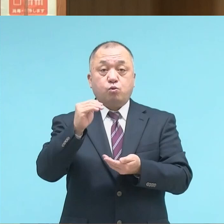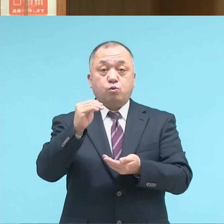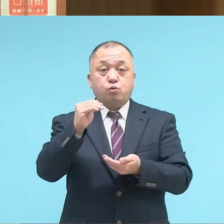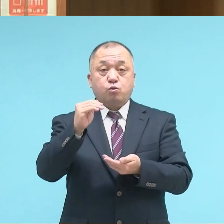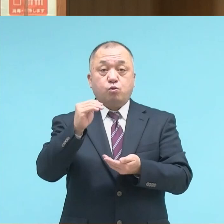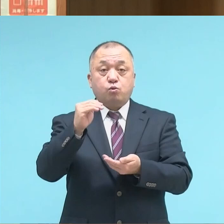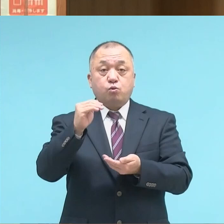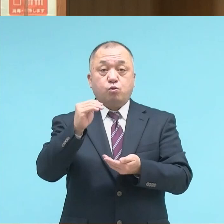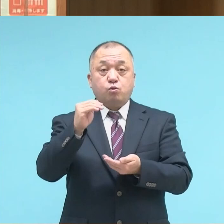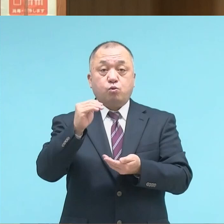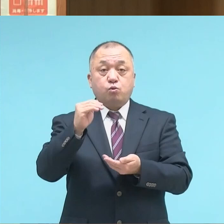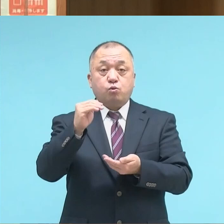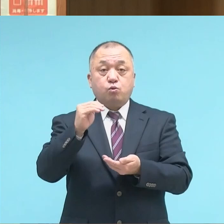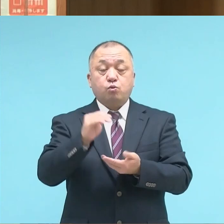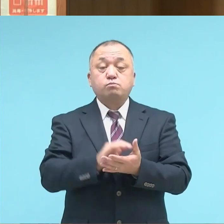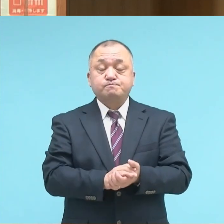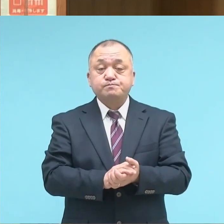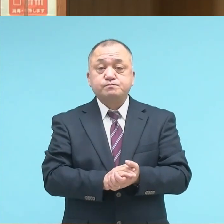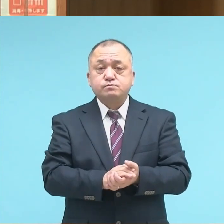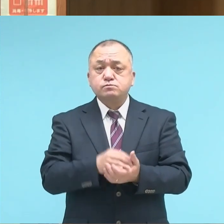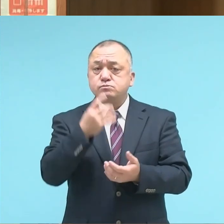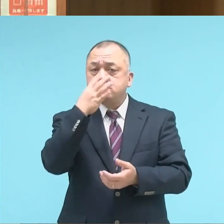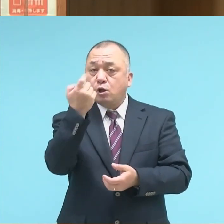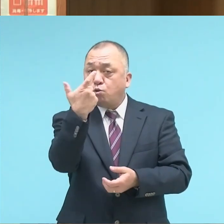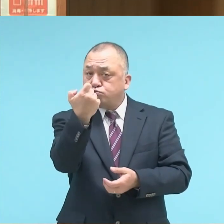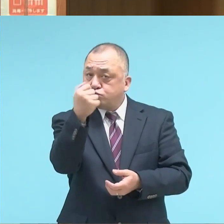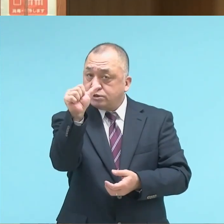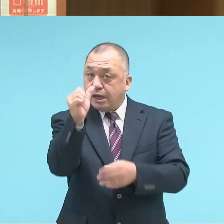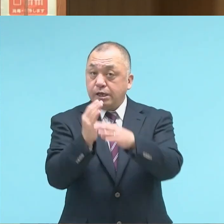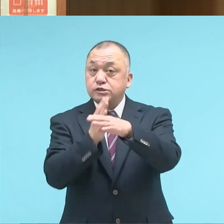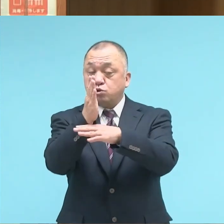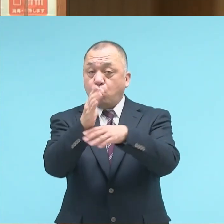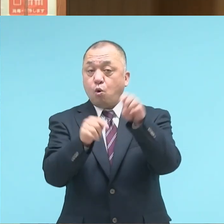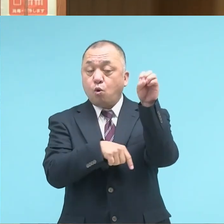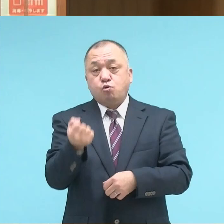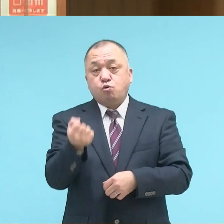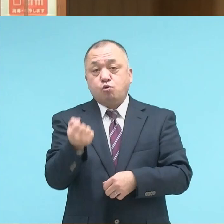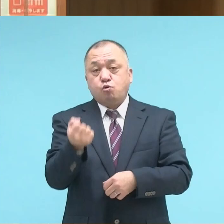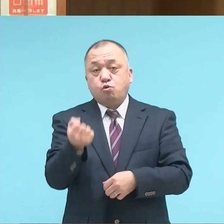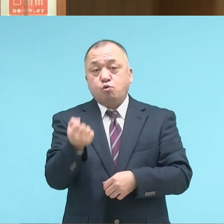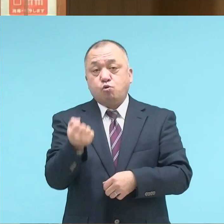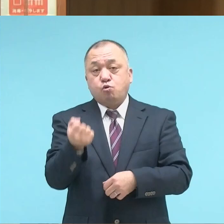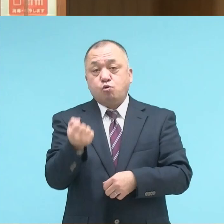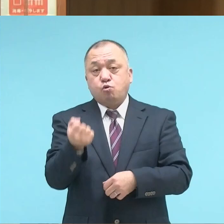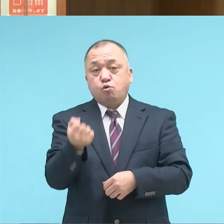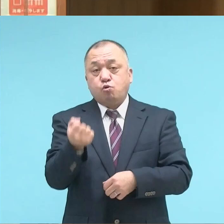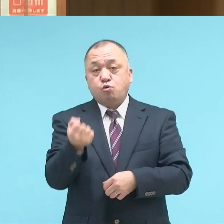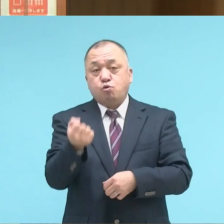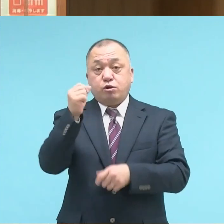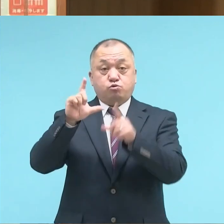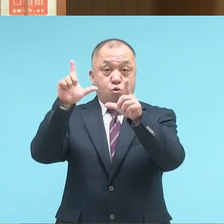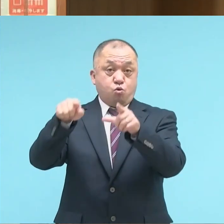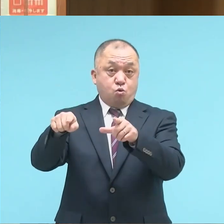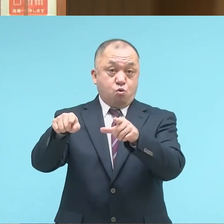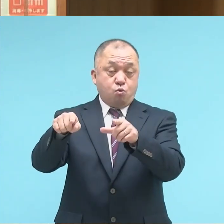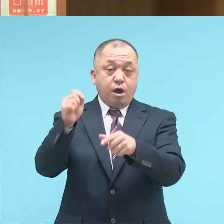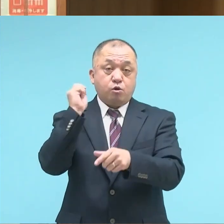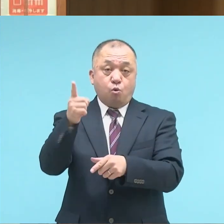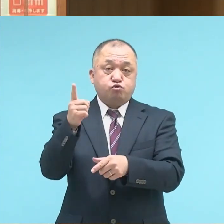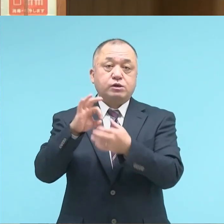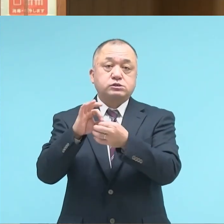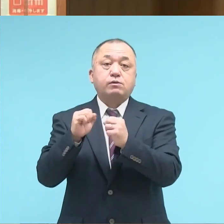をお伺いしようと思ったんですが、65歳以上とか基礎疾患のある方という基準を東京については GoTo で設け